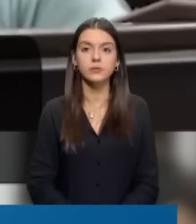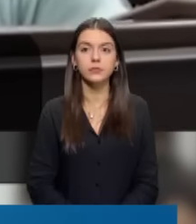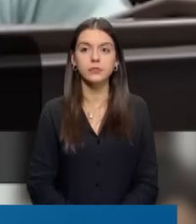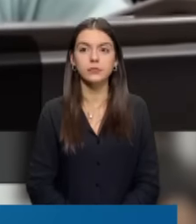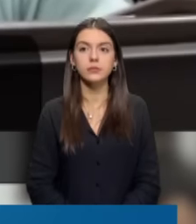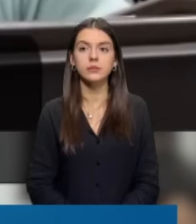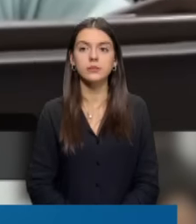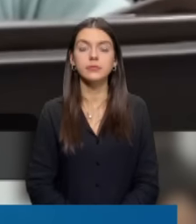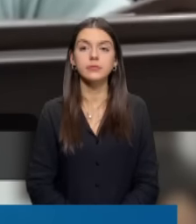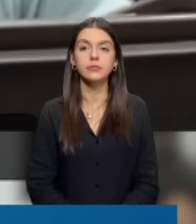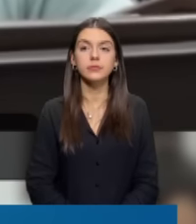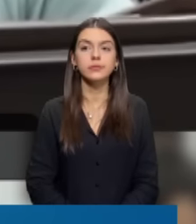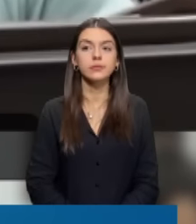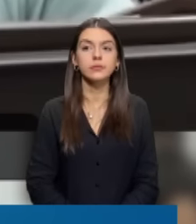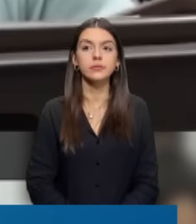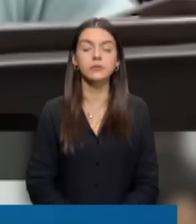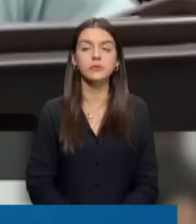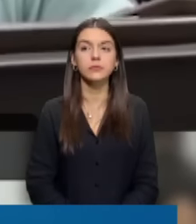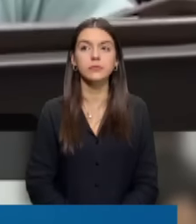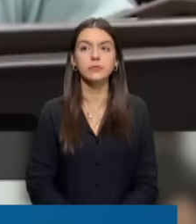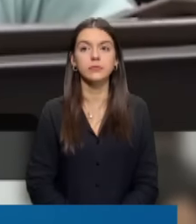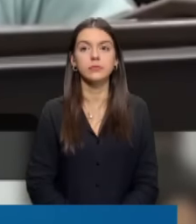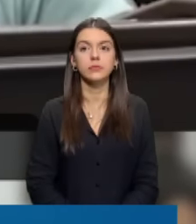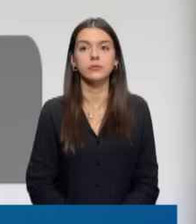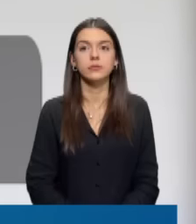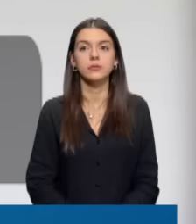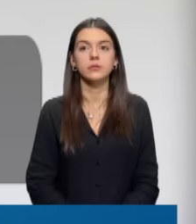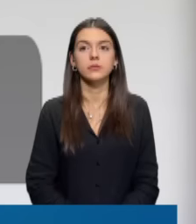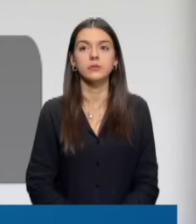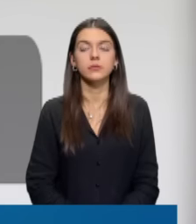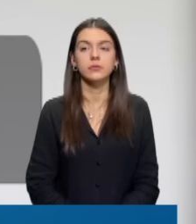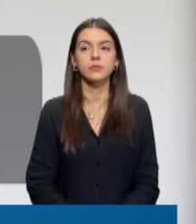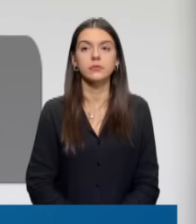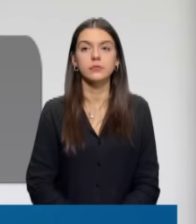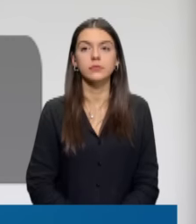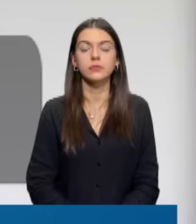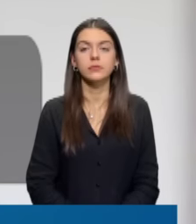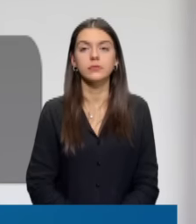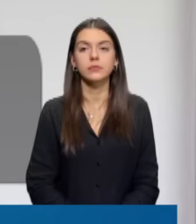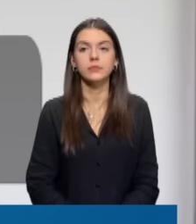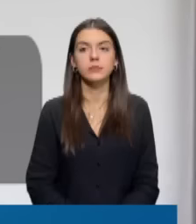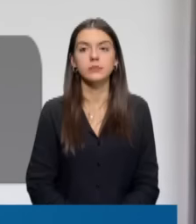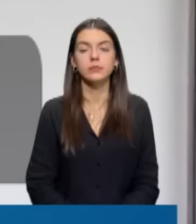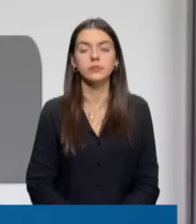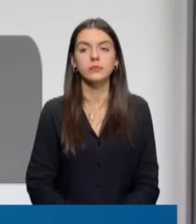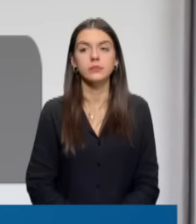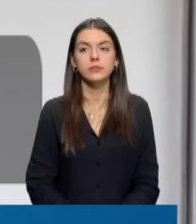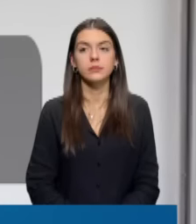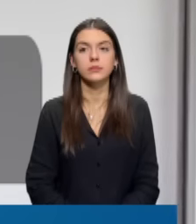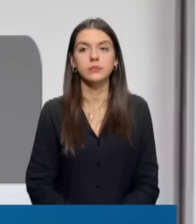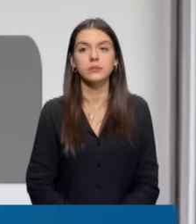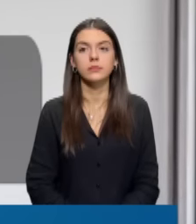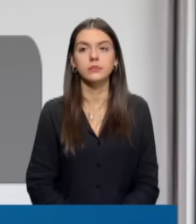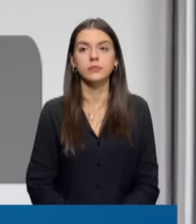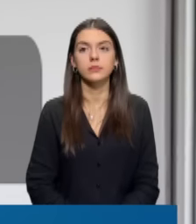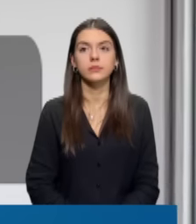kullanarak ödedik. Yoksa personelimize maaşı ödeyemeyecektim. Bir belediye başkanı meclisten